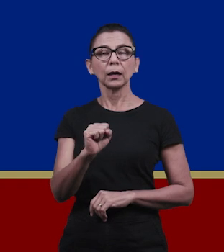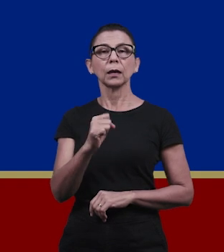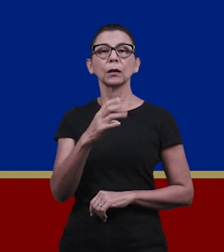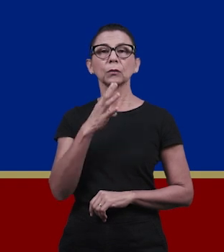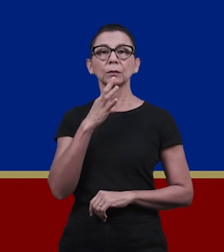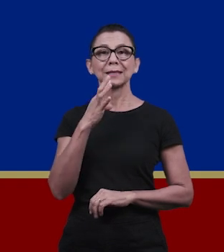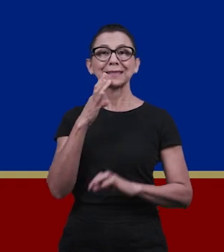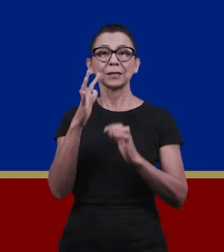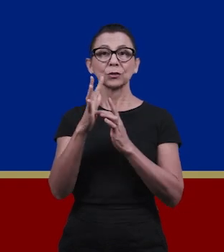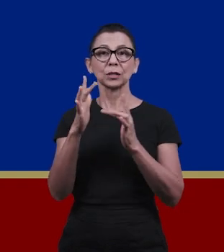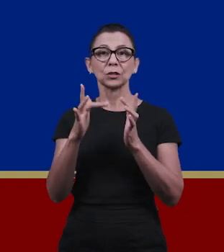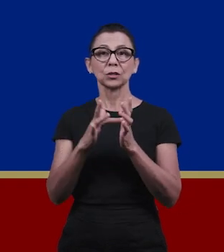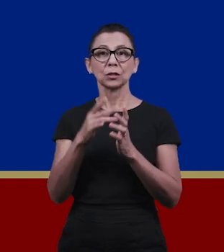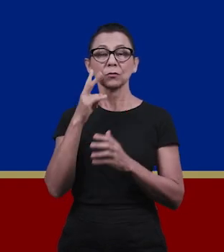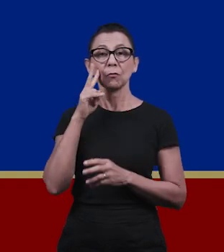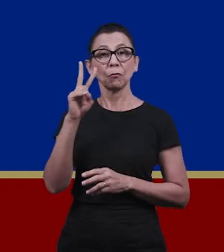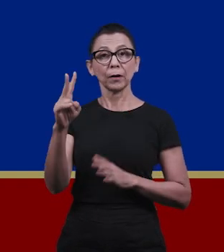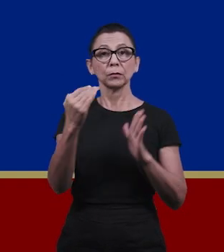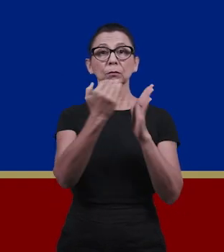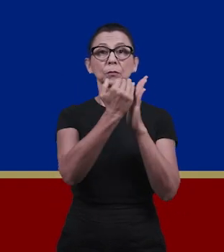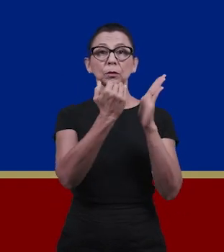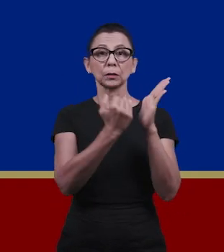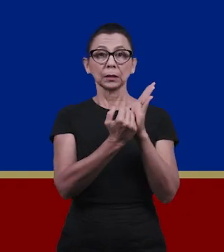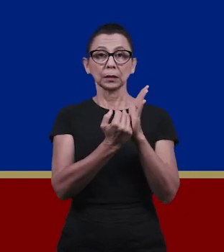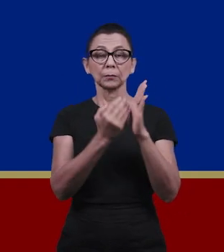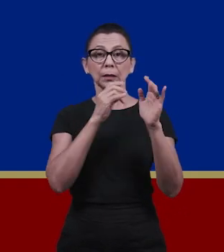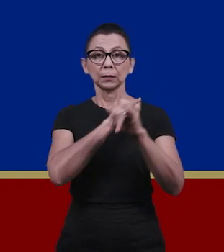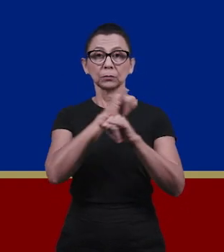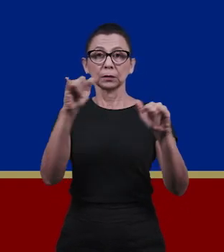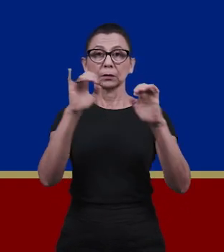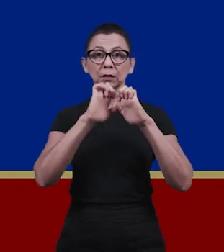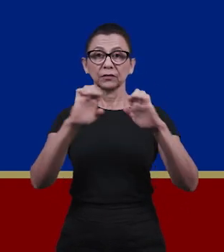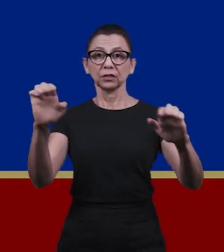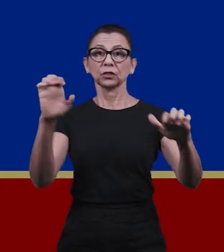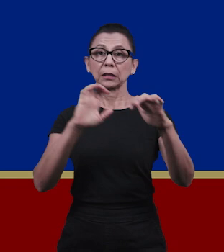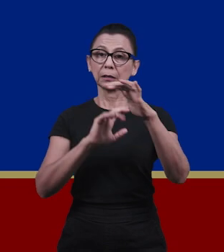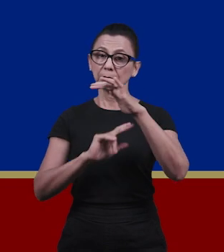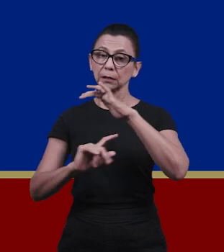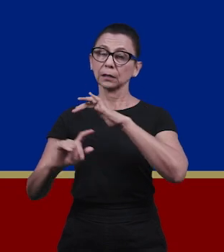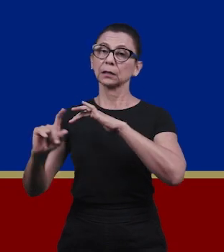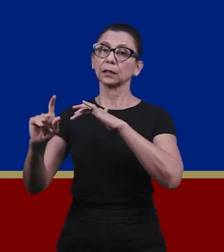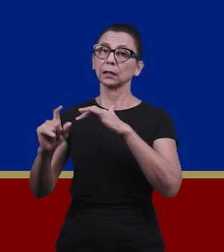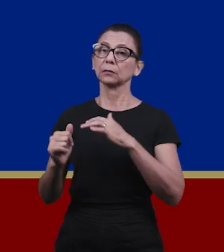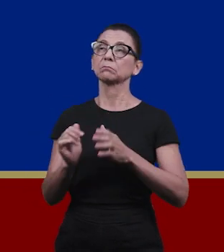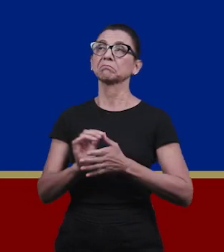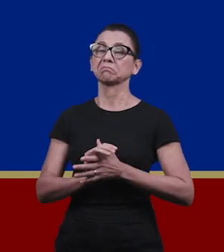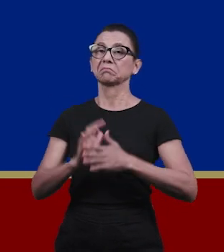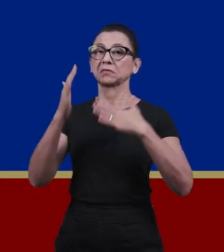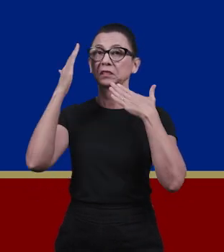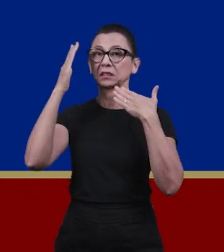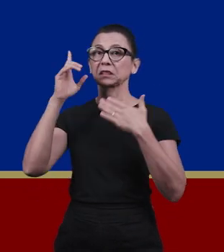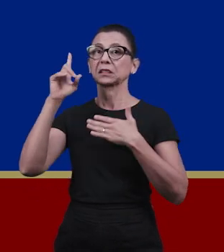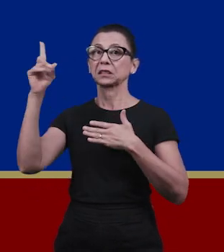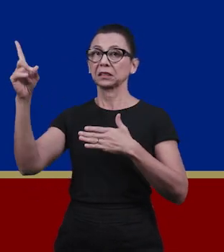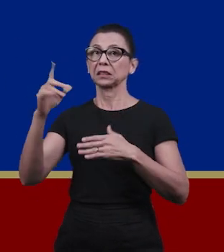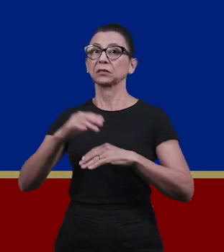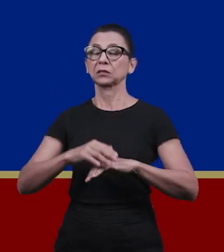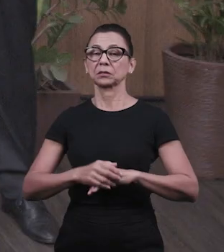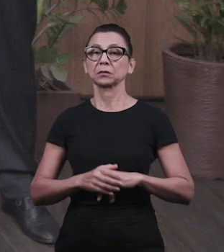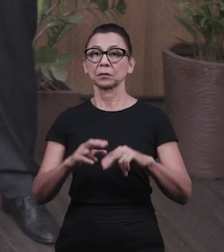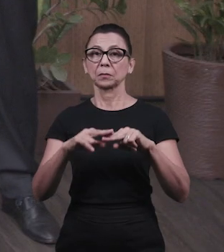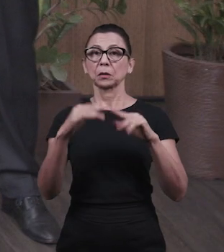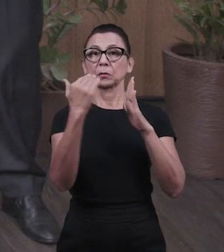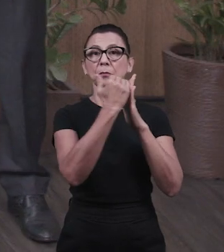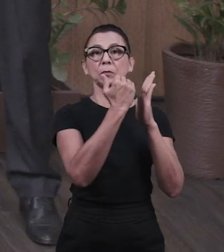тесть, он встретился с Господом Иисусом посредством программы «Провозглашай вечный Евангелие». Поэтому я прославляю Господа за эту